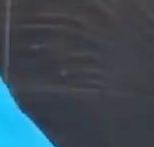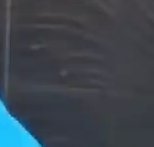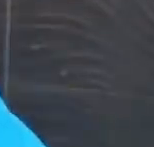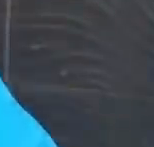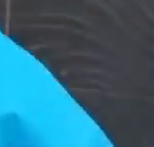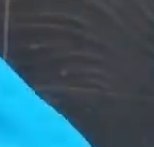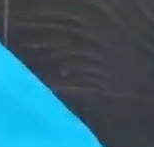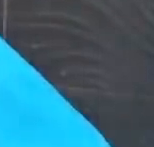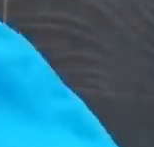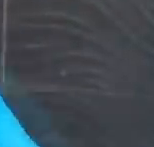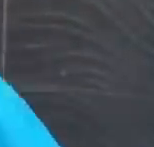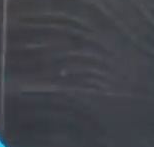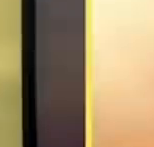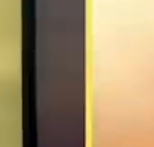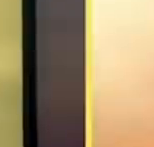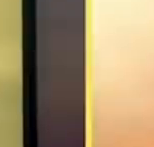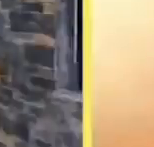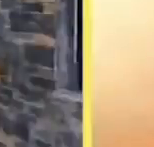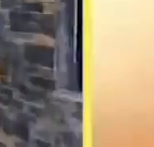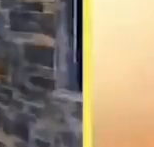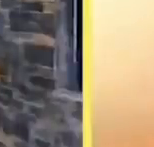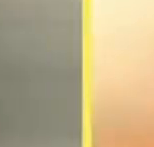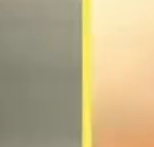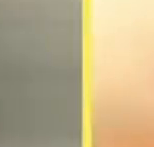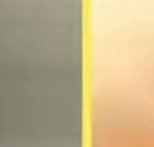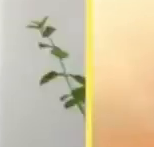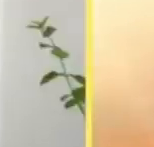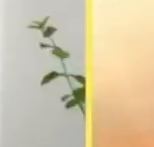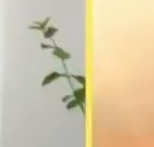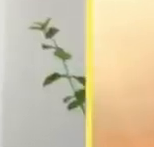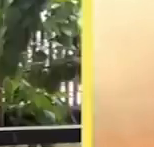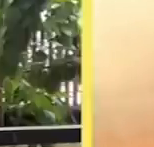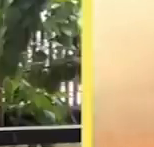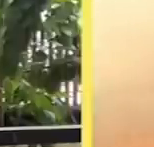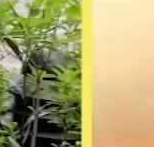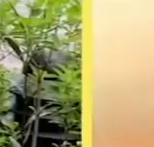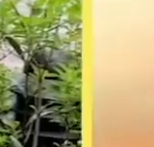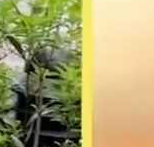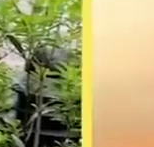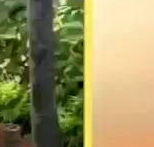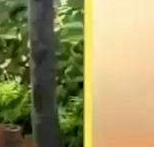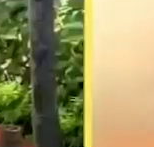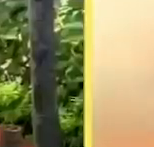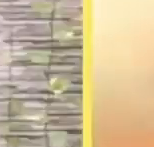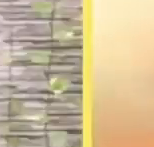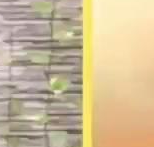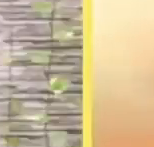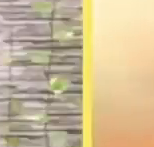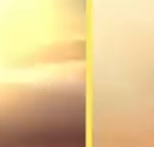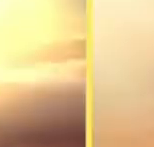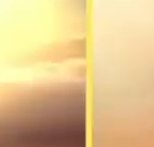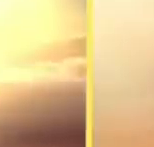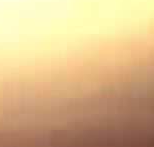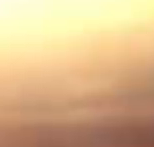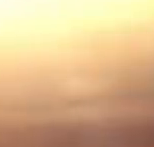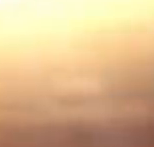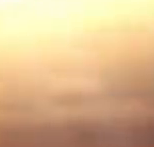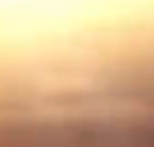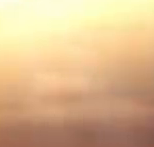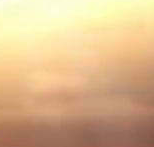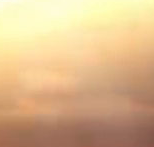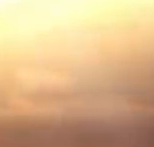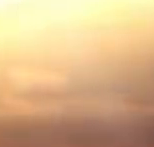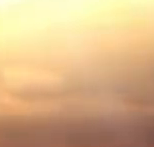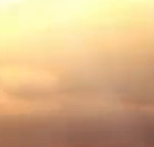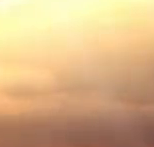ang saya-saya. Sa unang hirit, unang hirit, unang hirit, mangunguna ka.